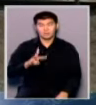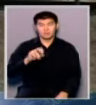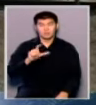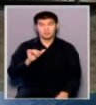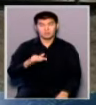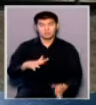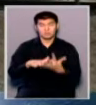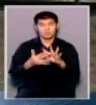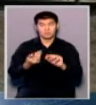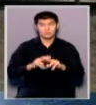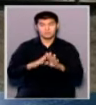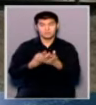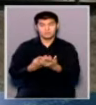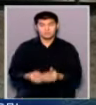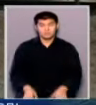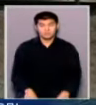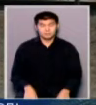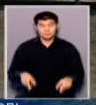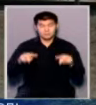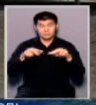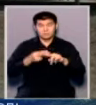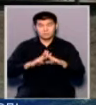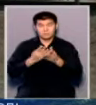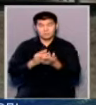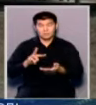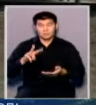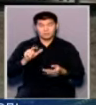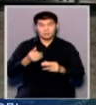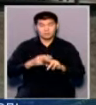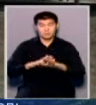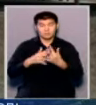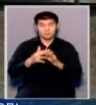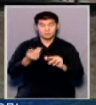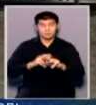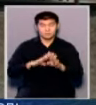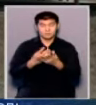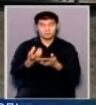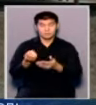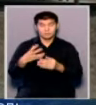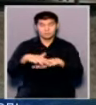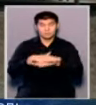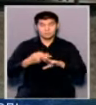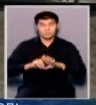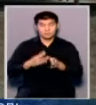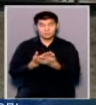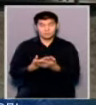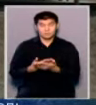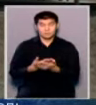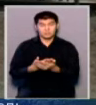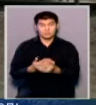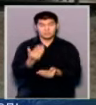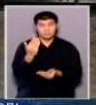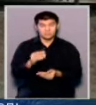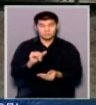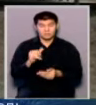ауылдық округке қарасты Мақаш өндірістік кооперативі және де шаруа қожалықтары Жалғас